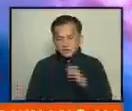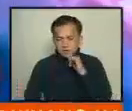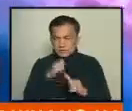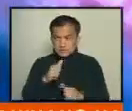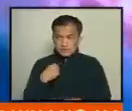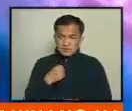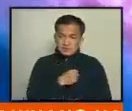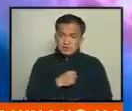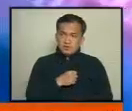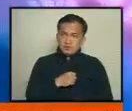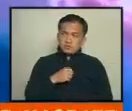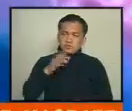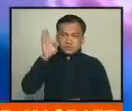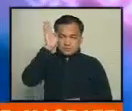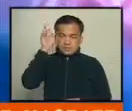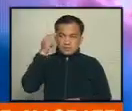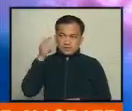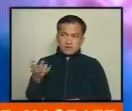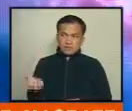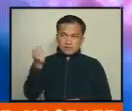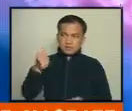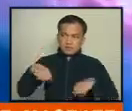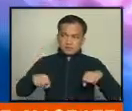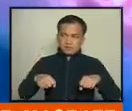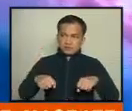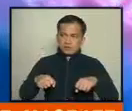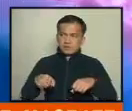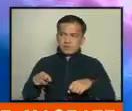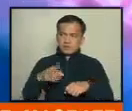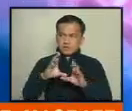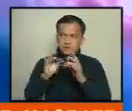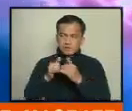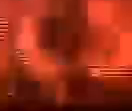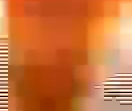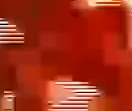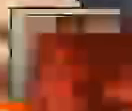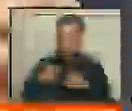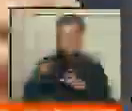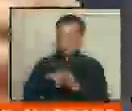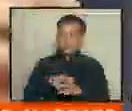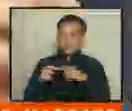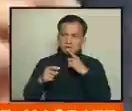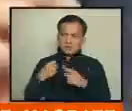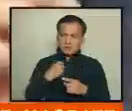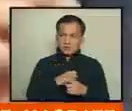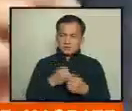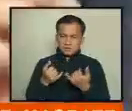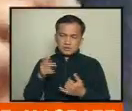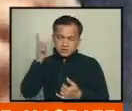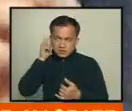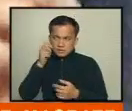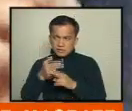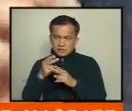Itinanggi ni Senator Bongo na siya ang may-ari ng bagong motorcycle ride-hailing company na Joyride. Ayon sa Senador, ngayon lang niya narinig ang pangalan